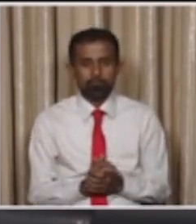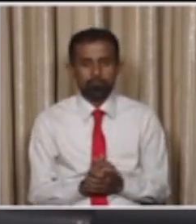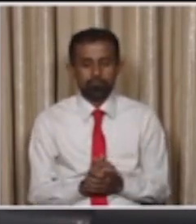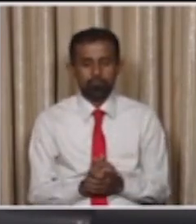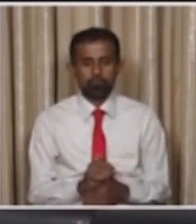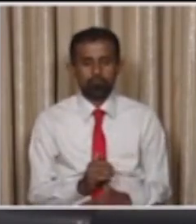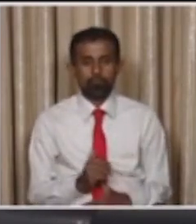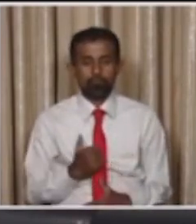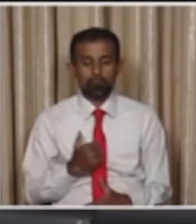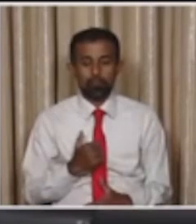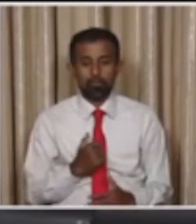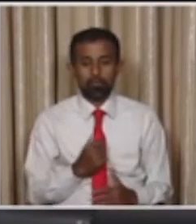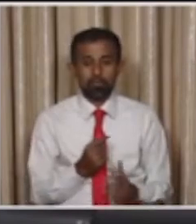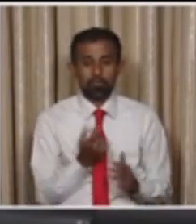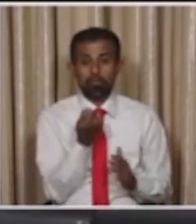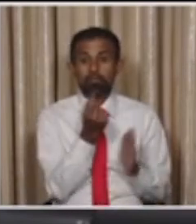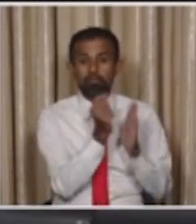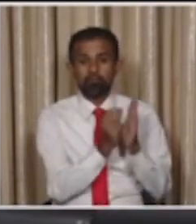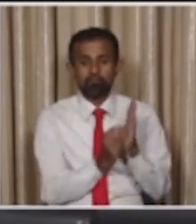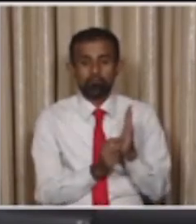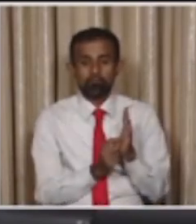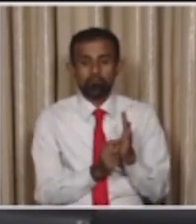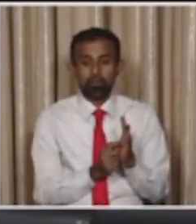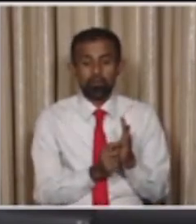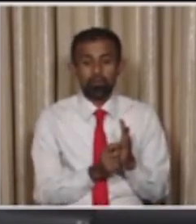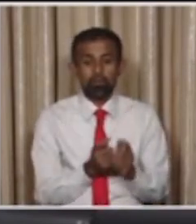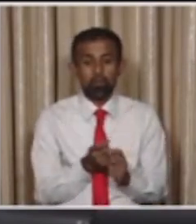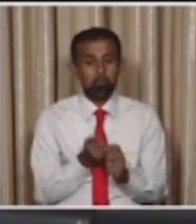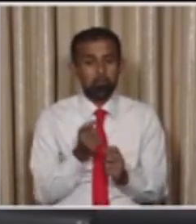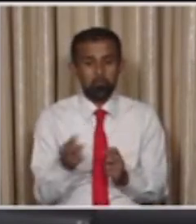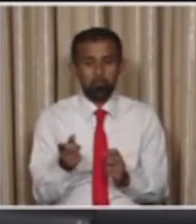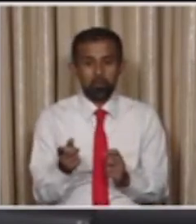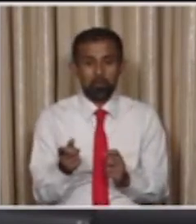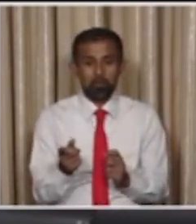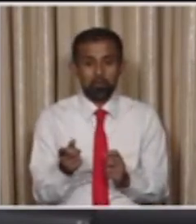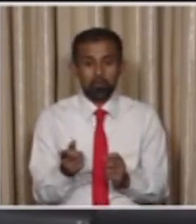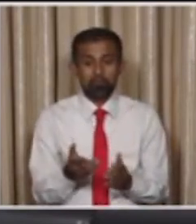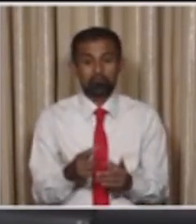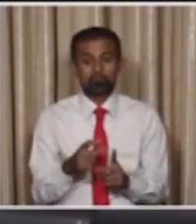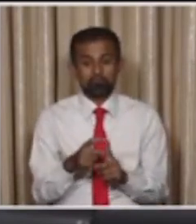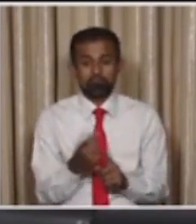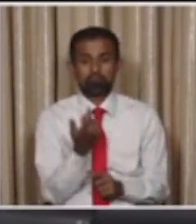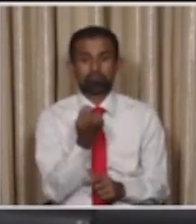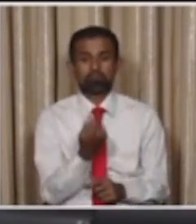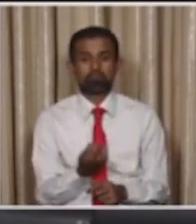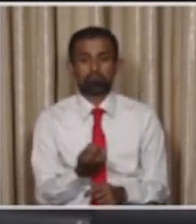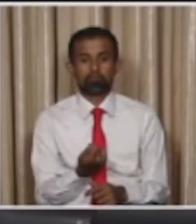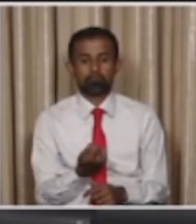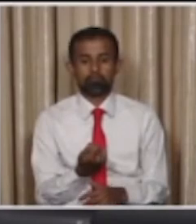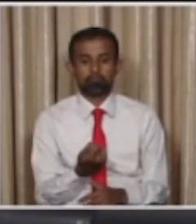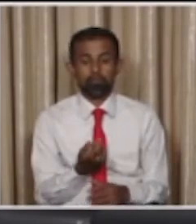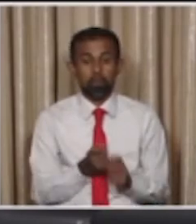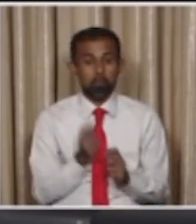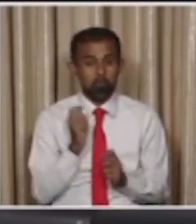අපි තක්සේරු කරාම ඒකට ගෙවන ප්‍රීමියම් එක ඉතාම බරපතල ගාණක්. ඒ වගේම